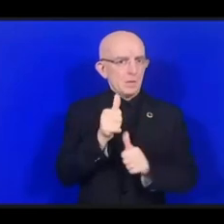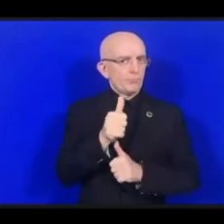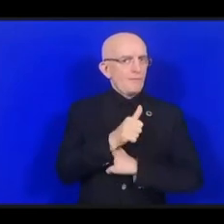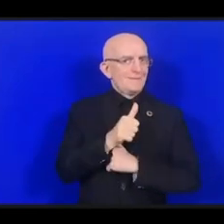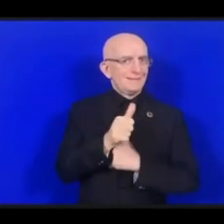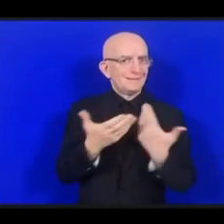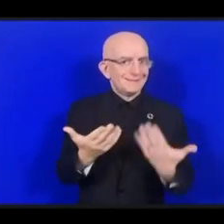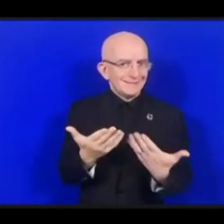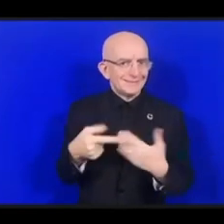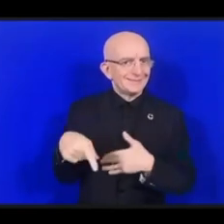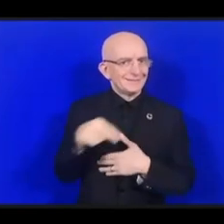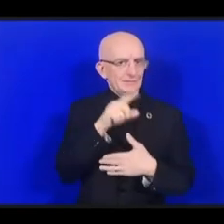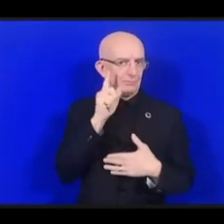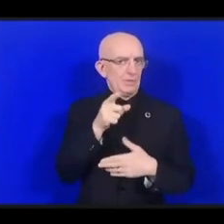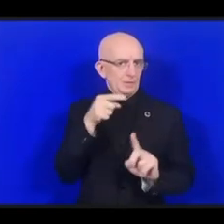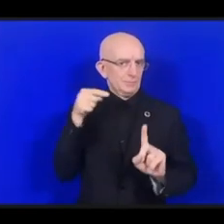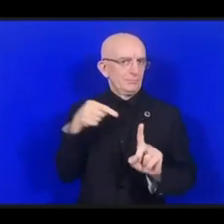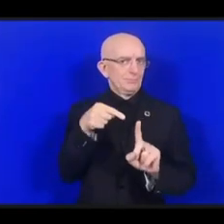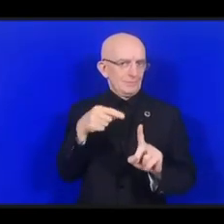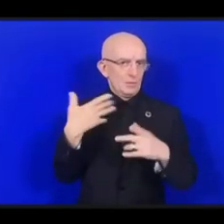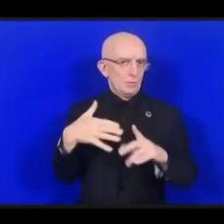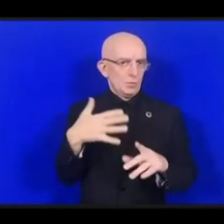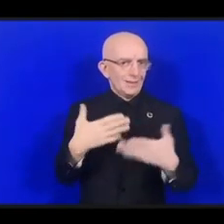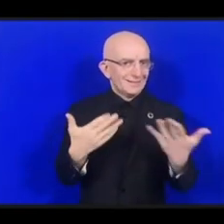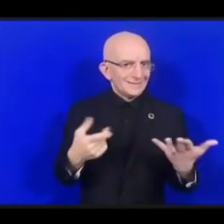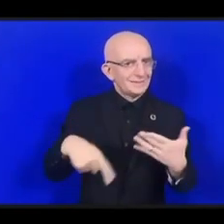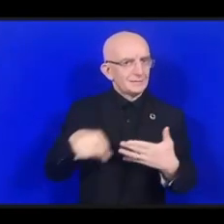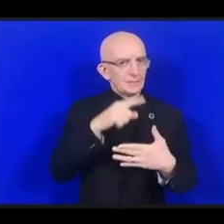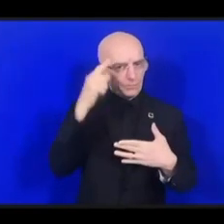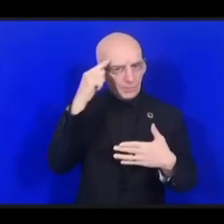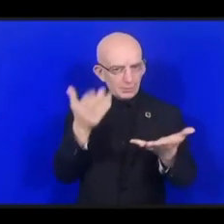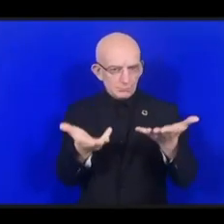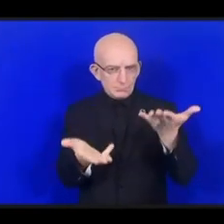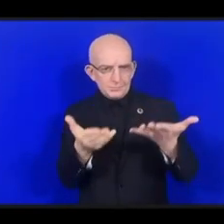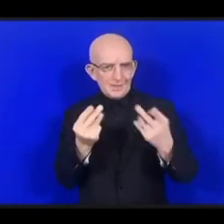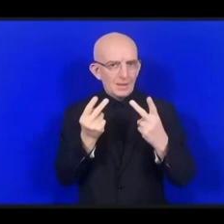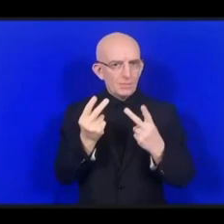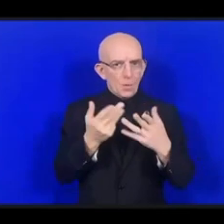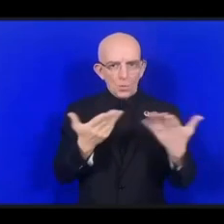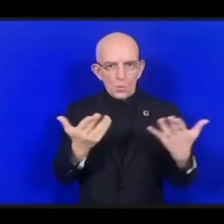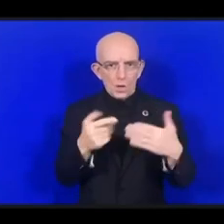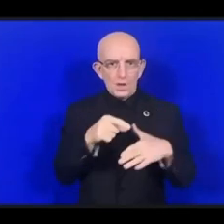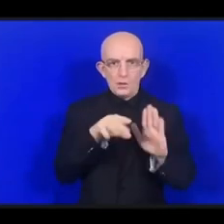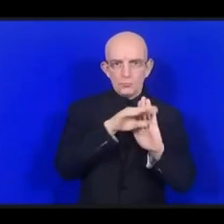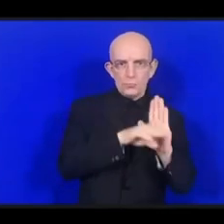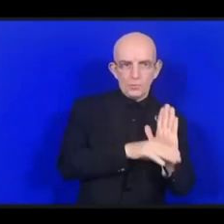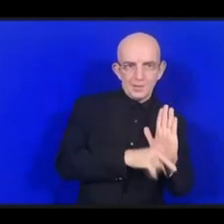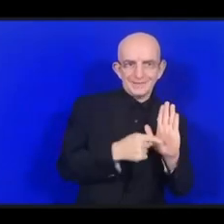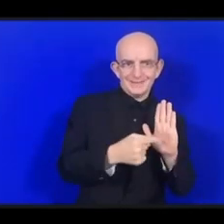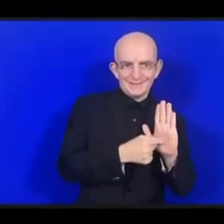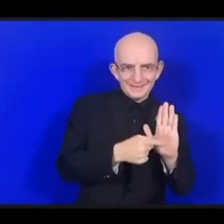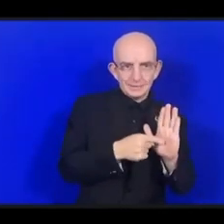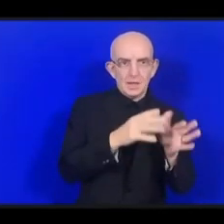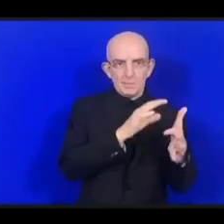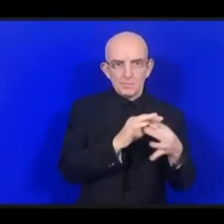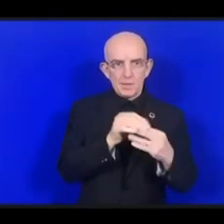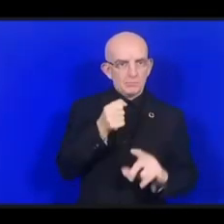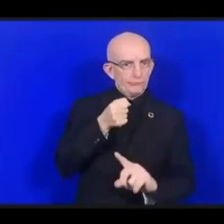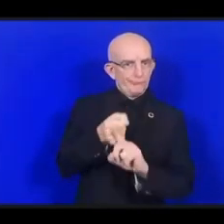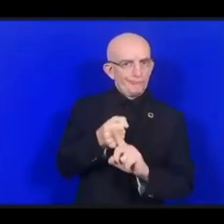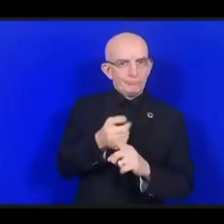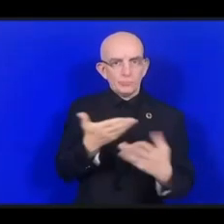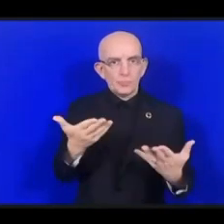technologie ainsi que sur la technologie elle-même la réglementation ne doit pas être un obstacle